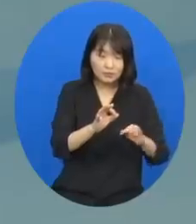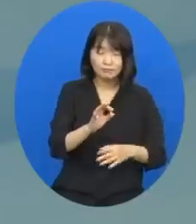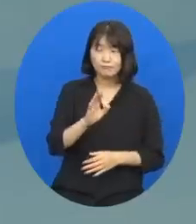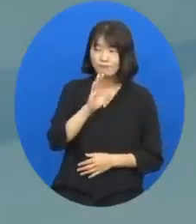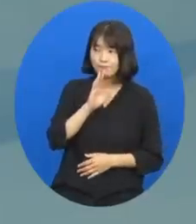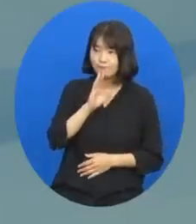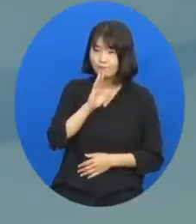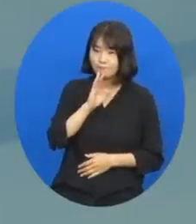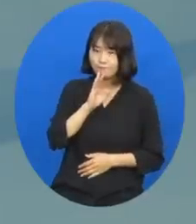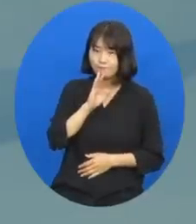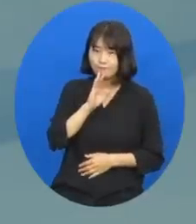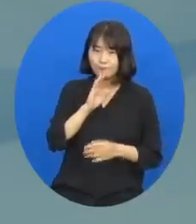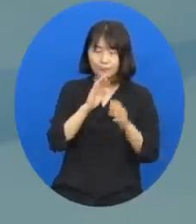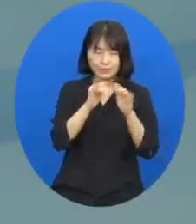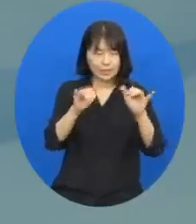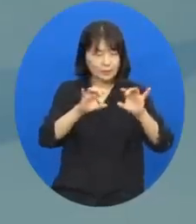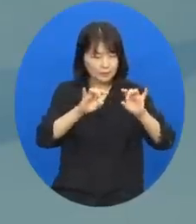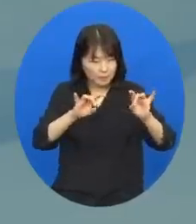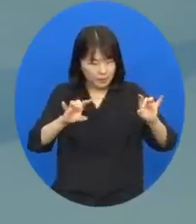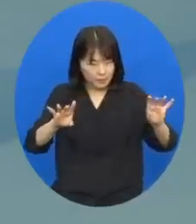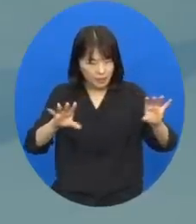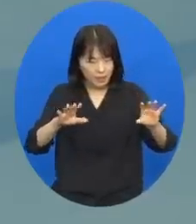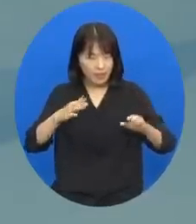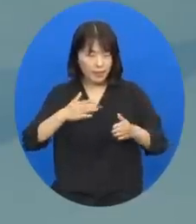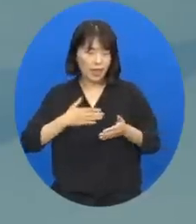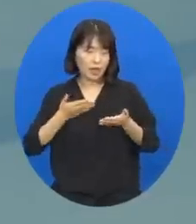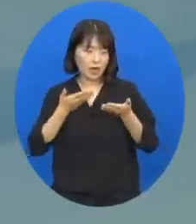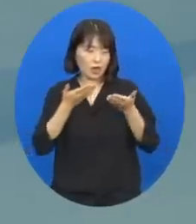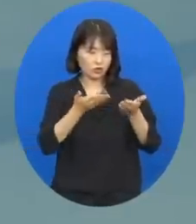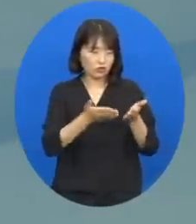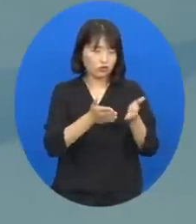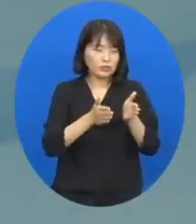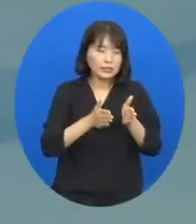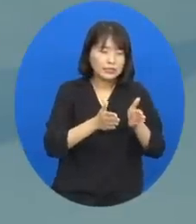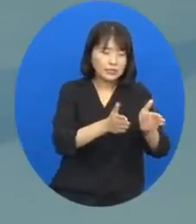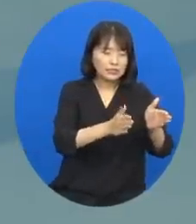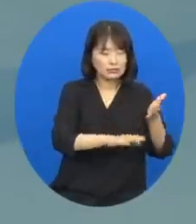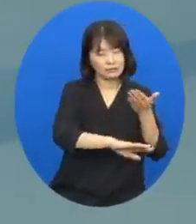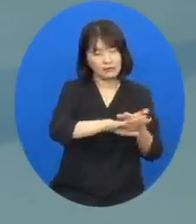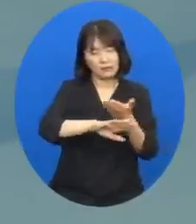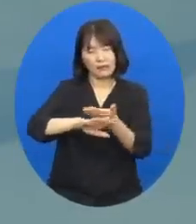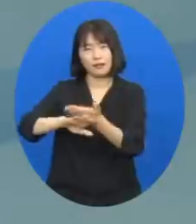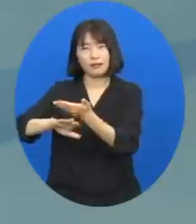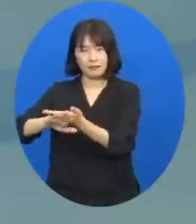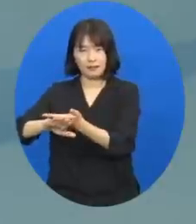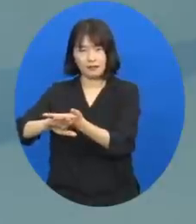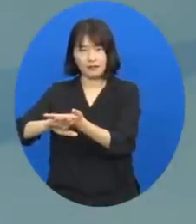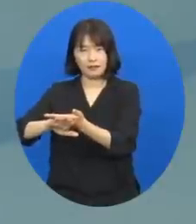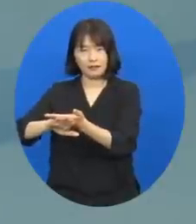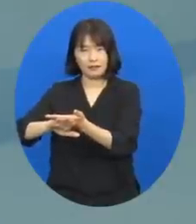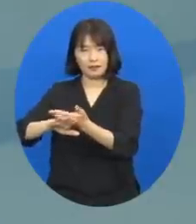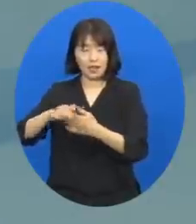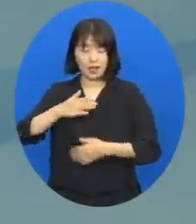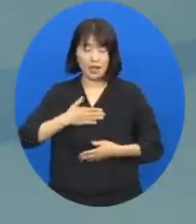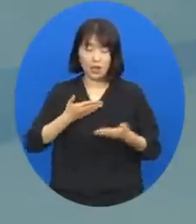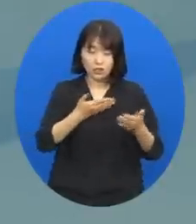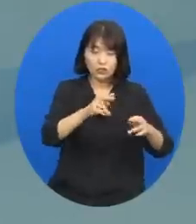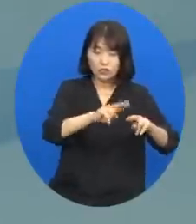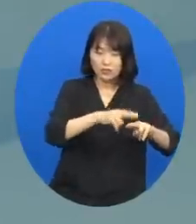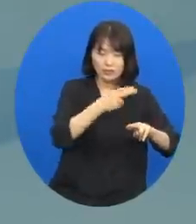사람마다 내가 준 길이 다 다르다 내가 준 은사와